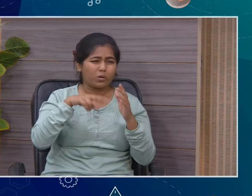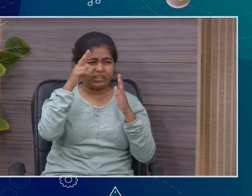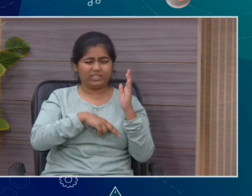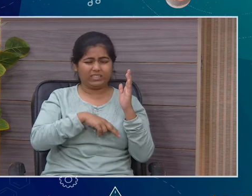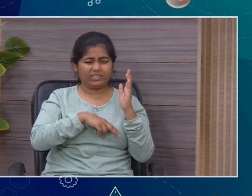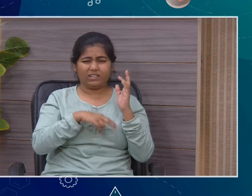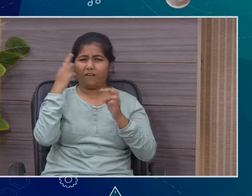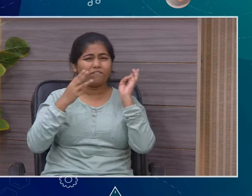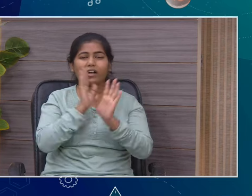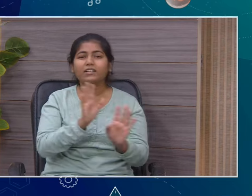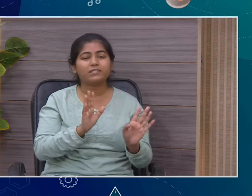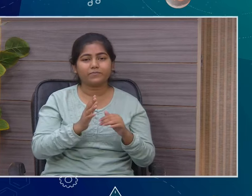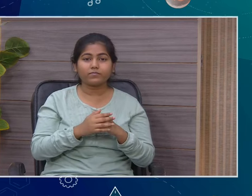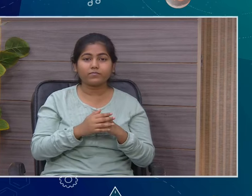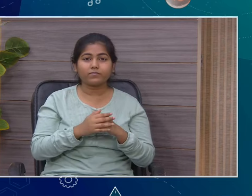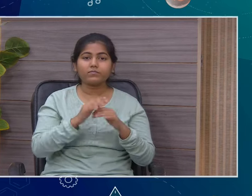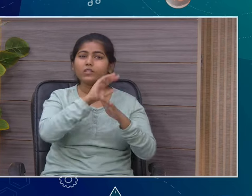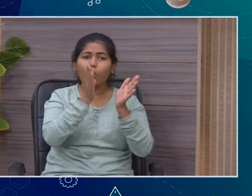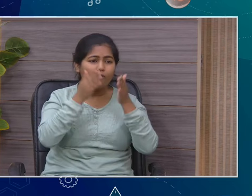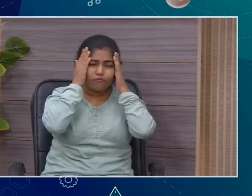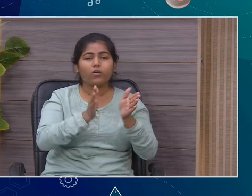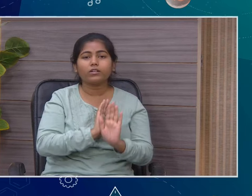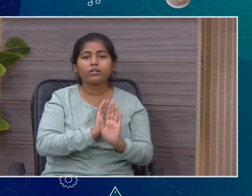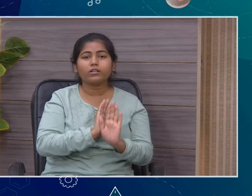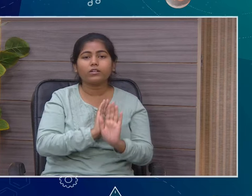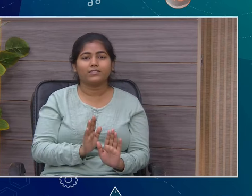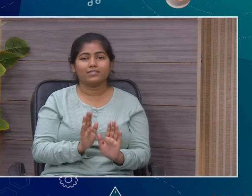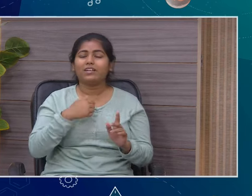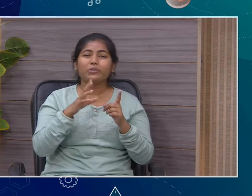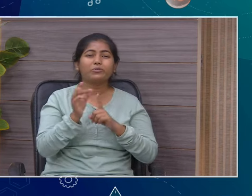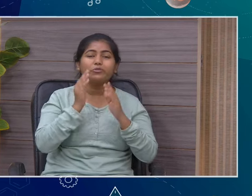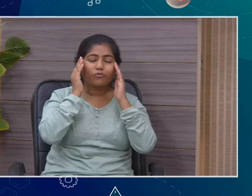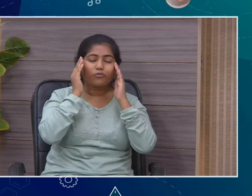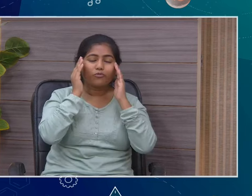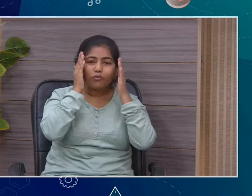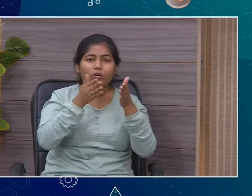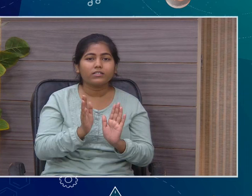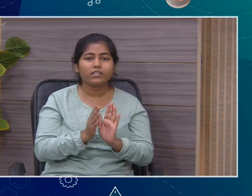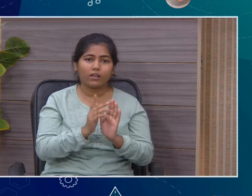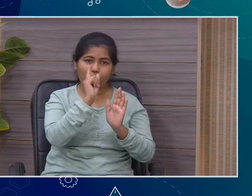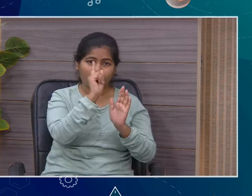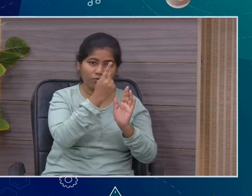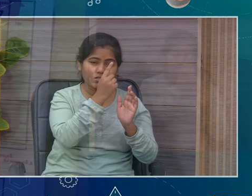परेशान ना हो, हमें इन पूरे टेबल पर बिल्कुल ध्यान नहीं देना है, वी जस्ट हैव टू फोकस ऑन ये फर्स्ट 2 ग्रुप्स